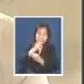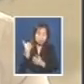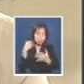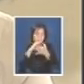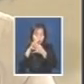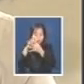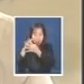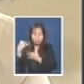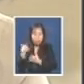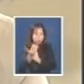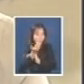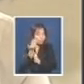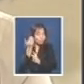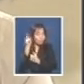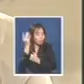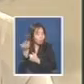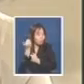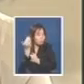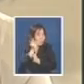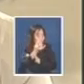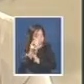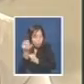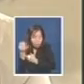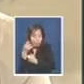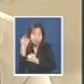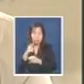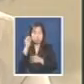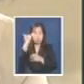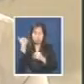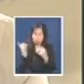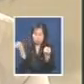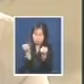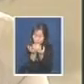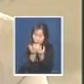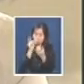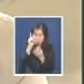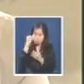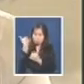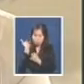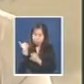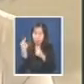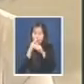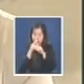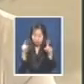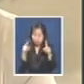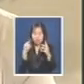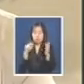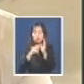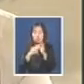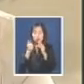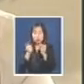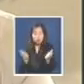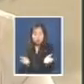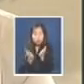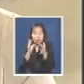นี้ก็มีหลายๆส่วนที่ทำให้มีผลกระทบกับต้นทุนบ้างแต่รัฐบาลก็คงจะต้องทำทั้งกระตุ้นเศรษ